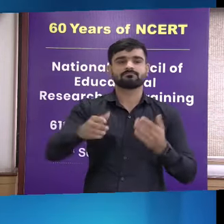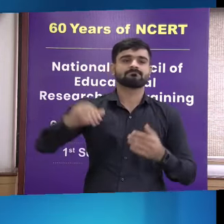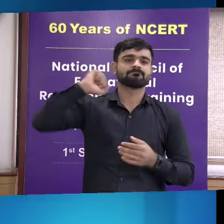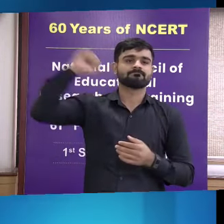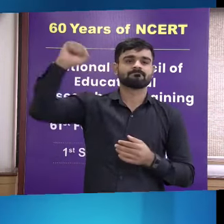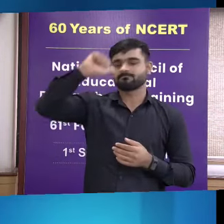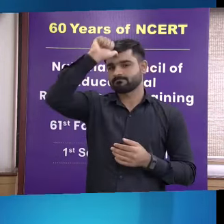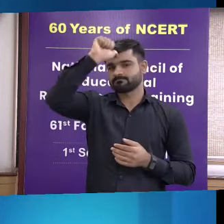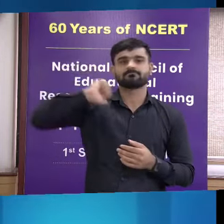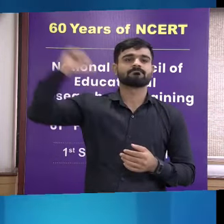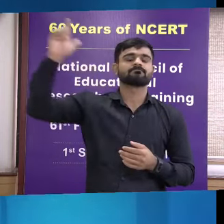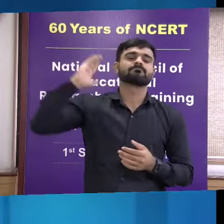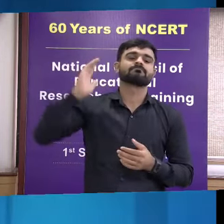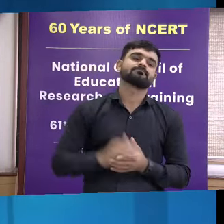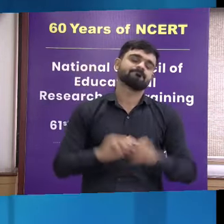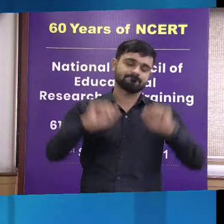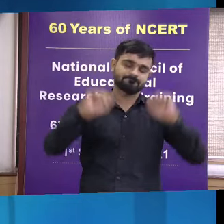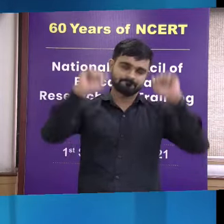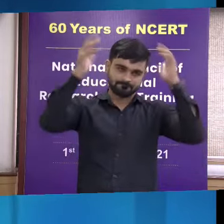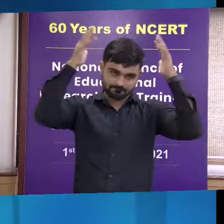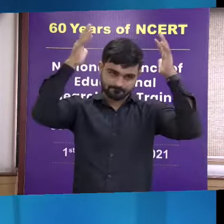जय भारत।